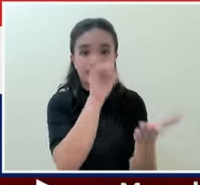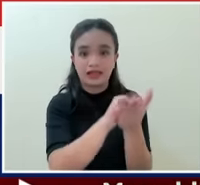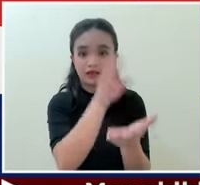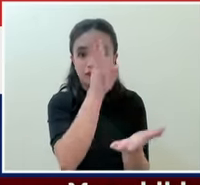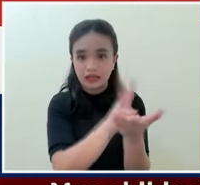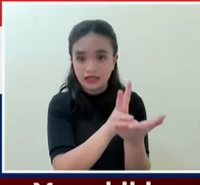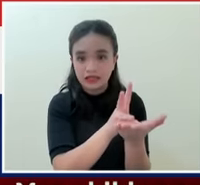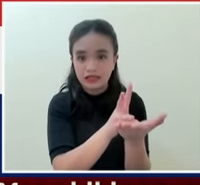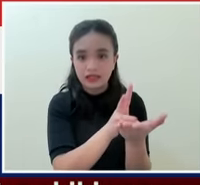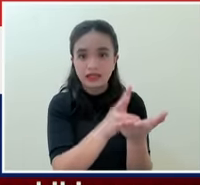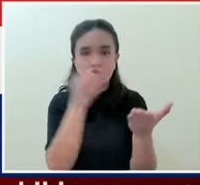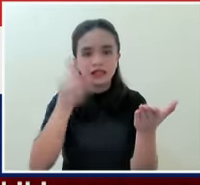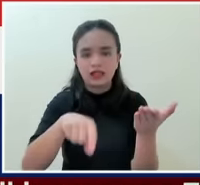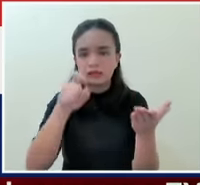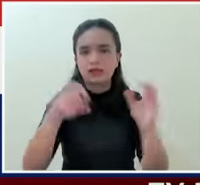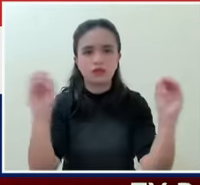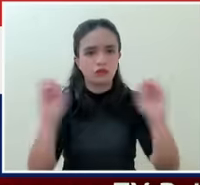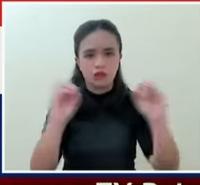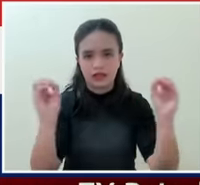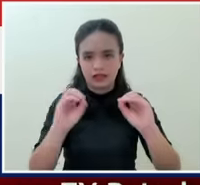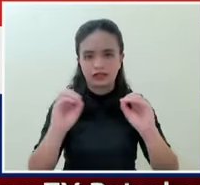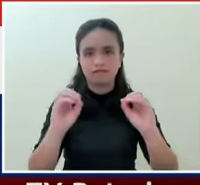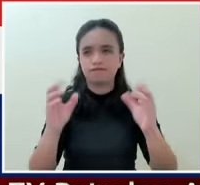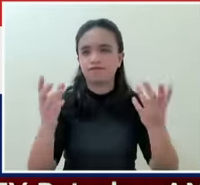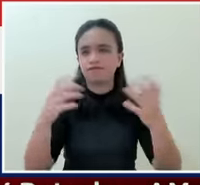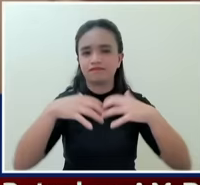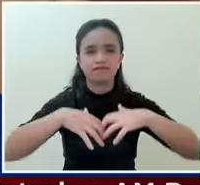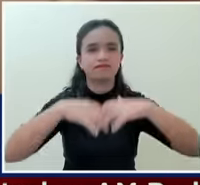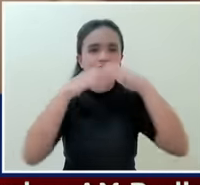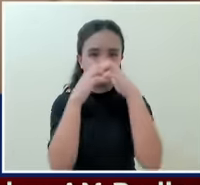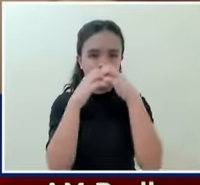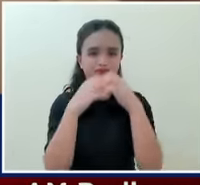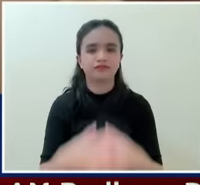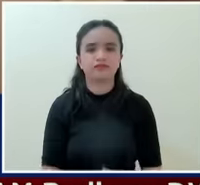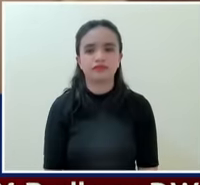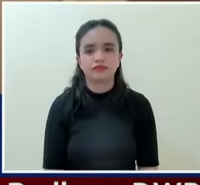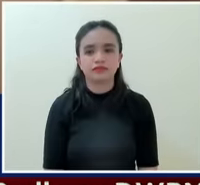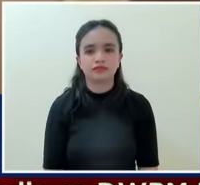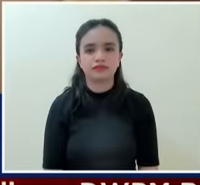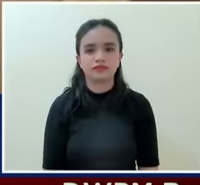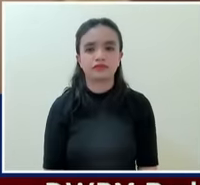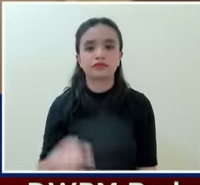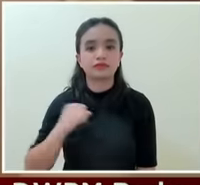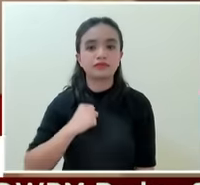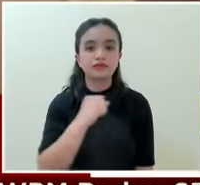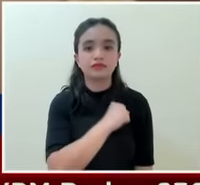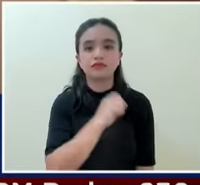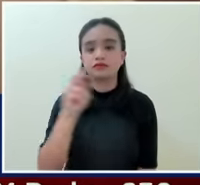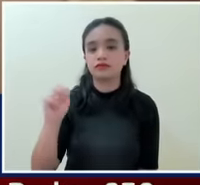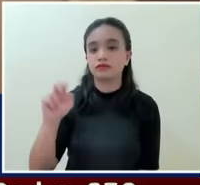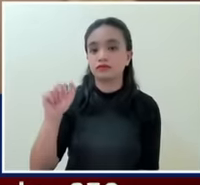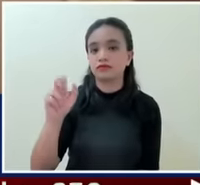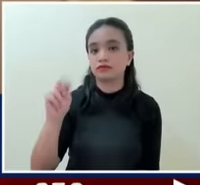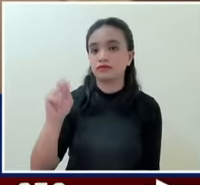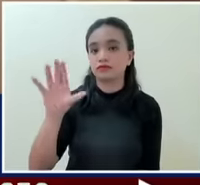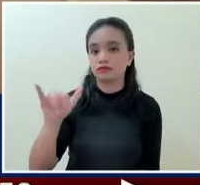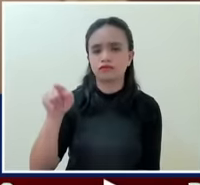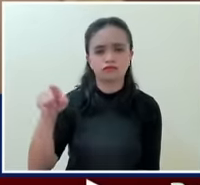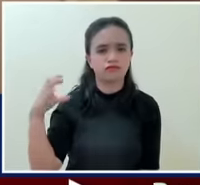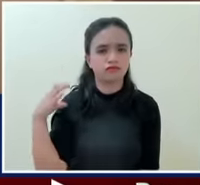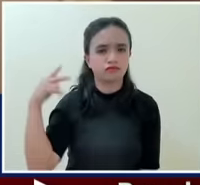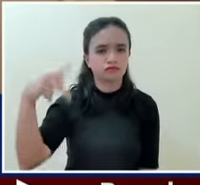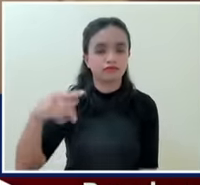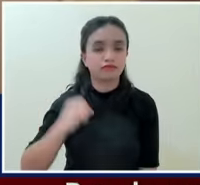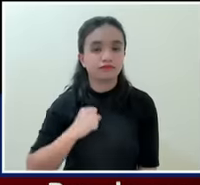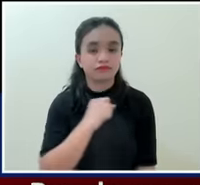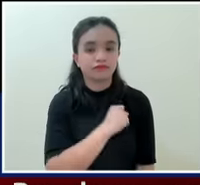yon, hindi po siya dapat na may development. Si Senador Nancy Binay naman, na chairperson ng Senate Committee